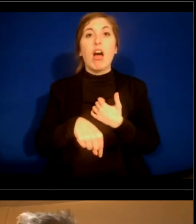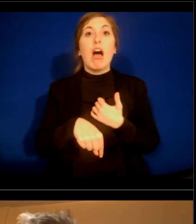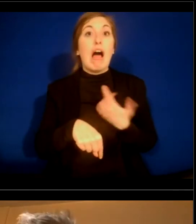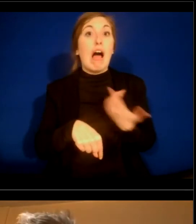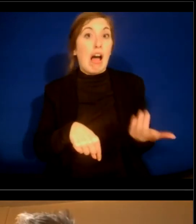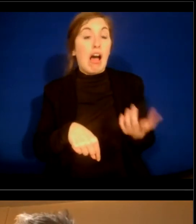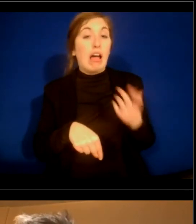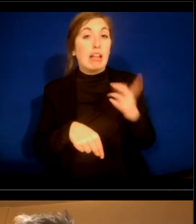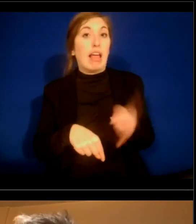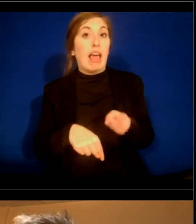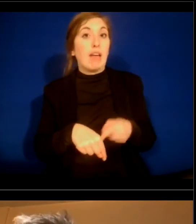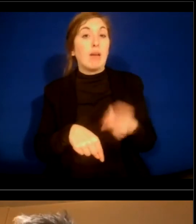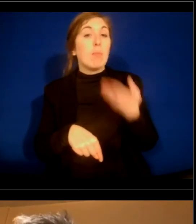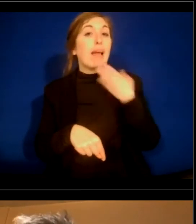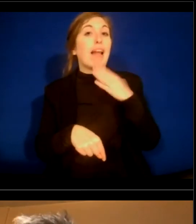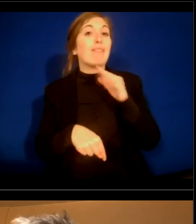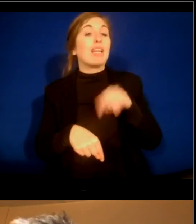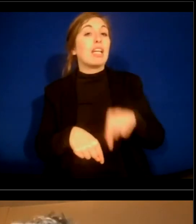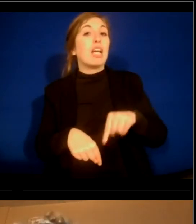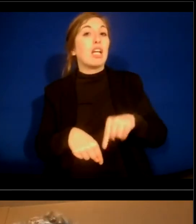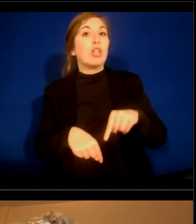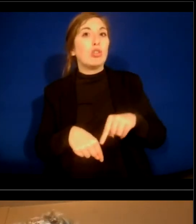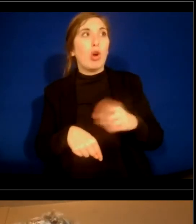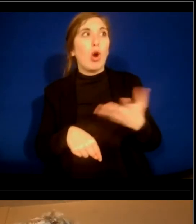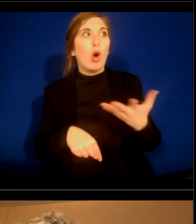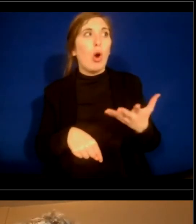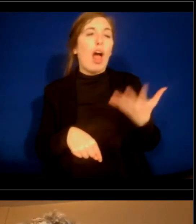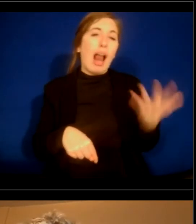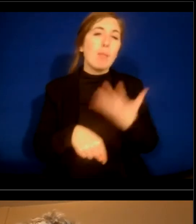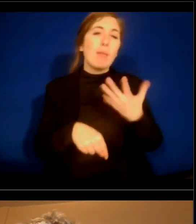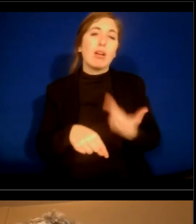ha dei precedenti, me lo chiedevo.